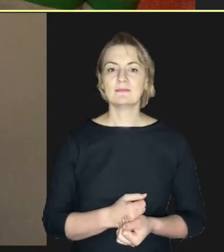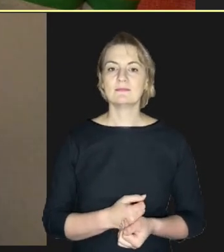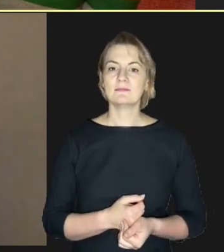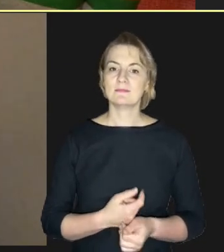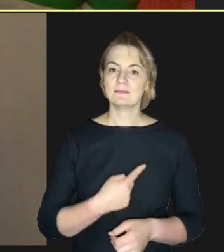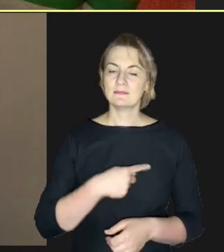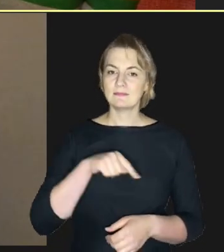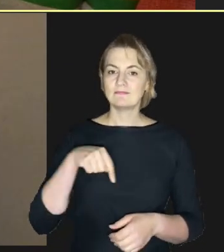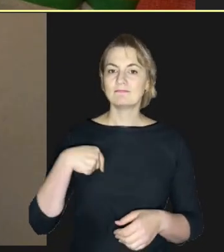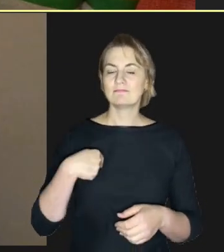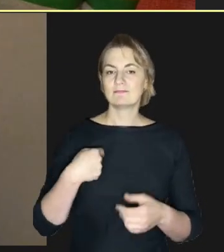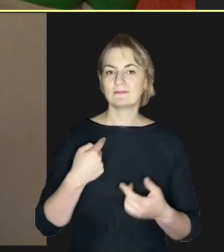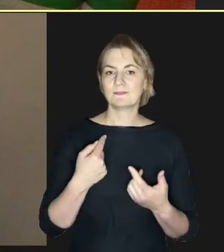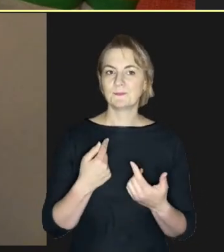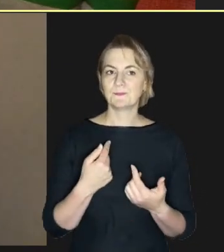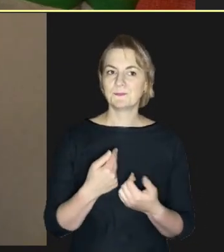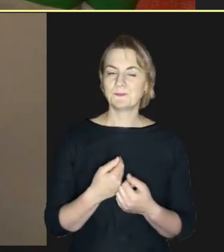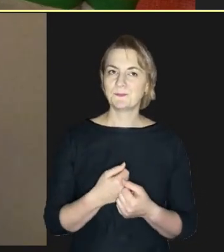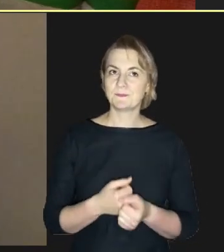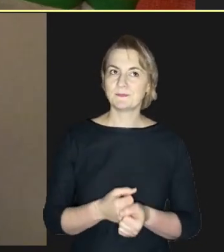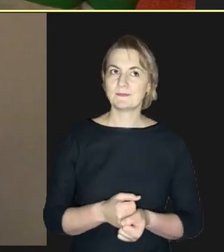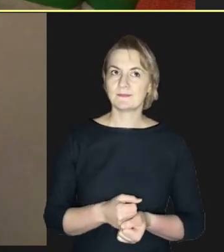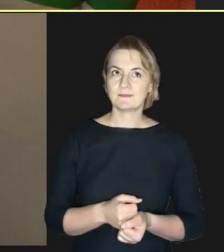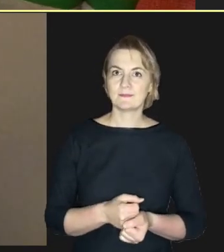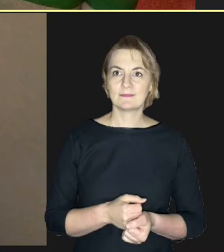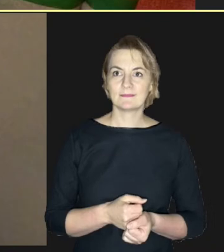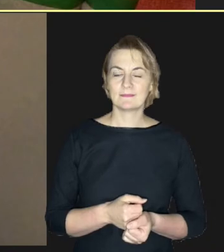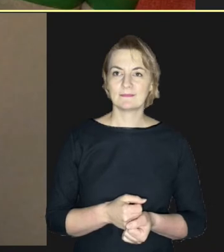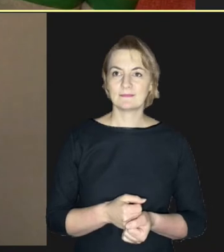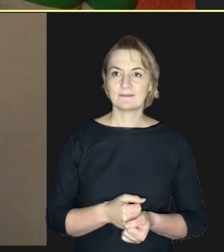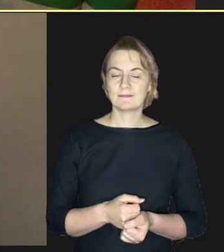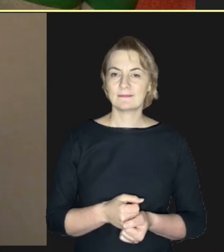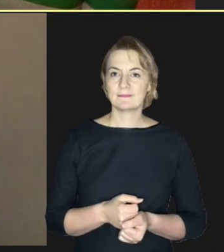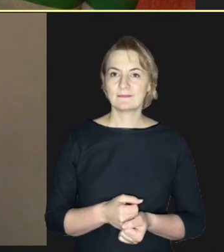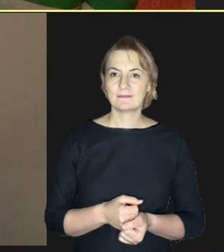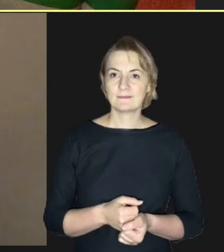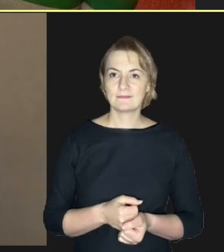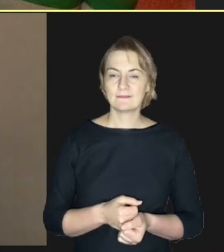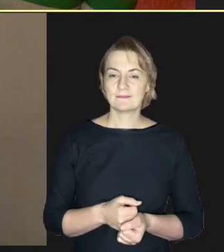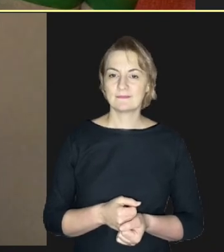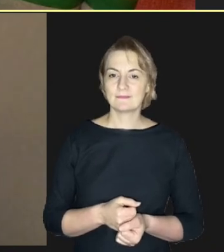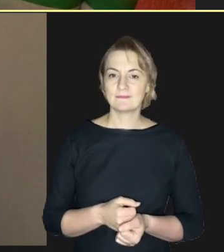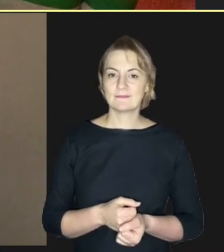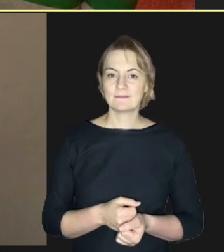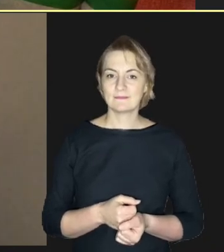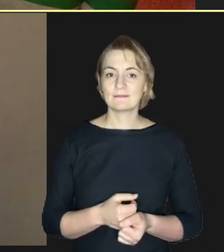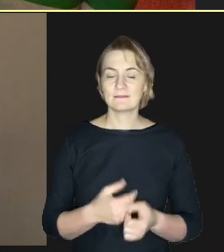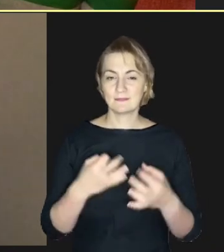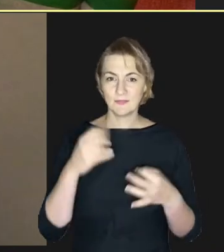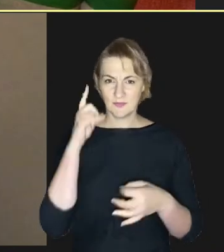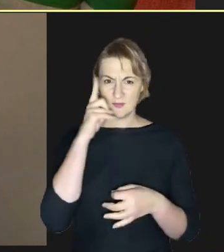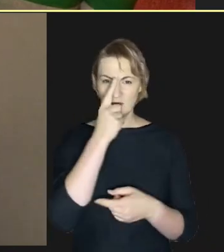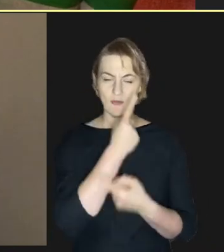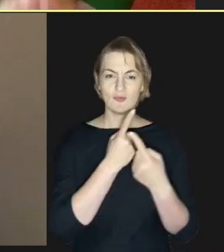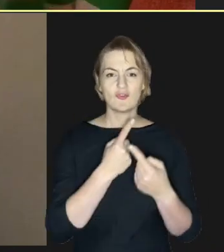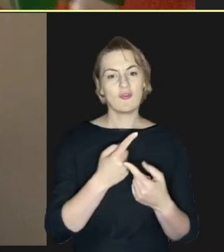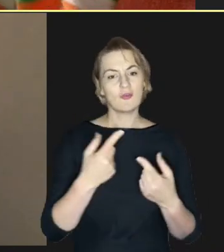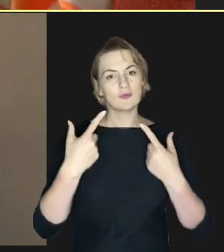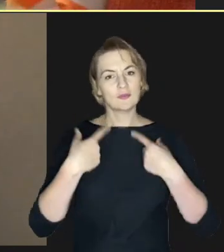iluzji odrębnego ja w codzienności, żyjąc w społeczeństwie, które bazuje na myśleniu dualistycznym?